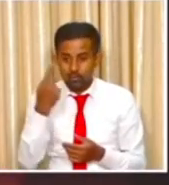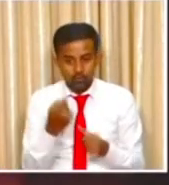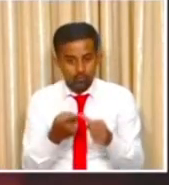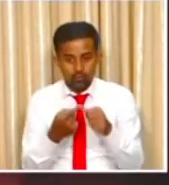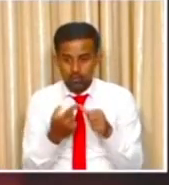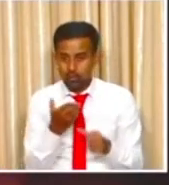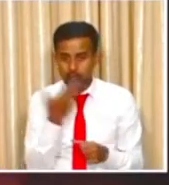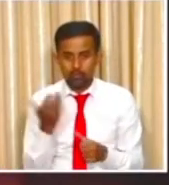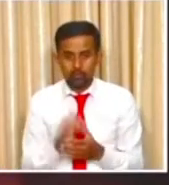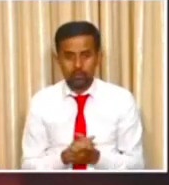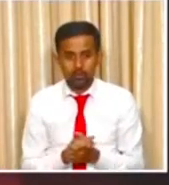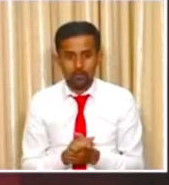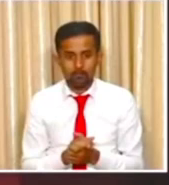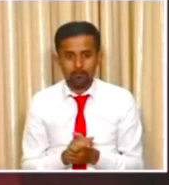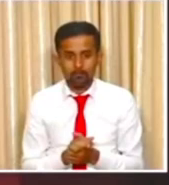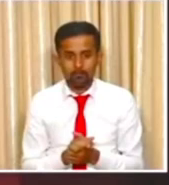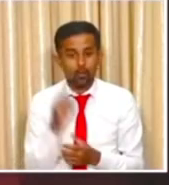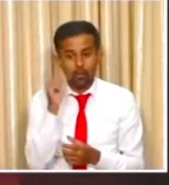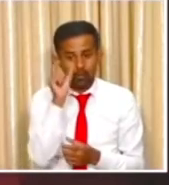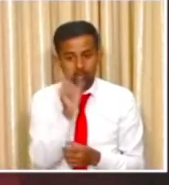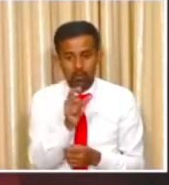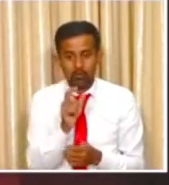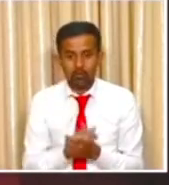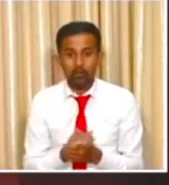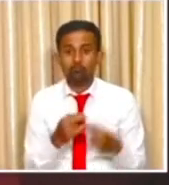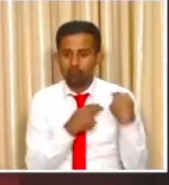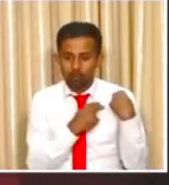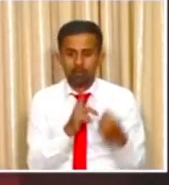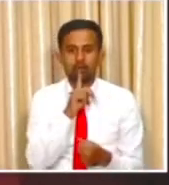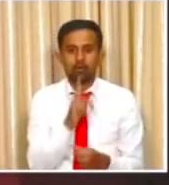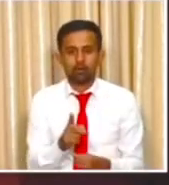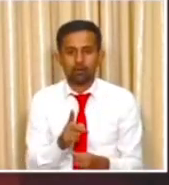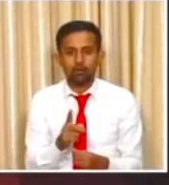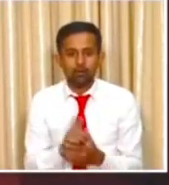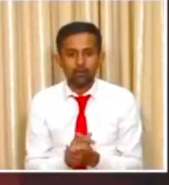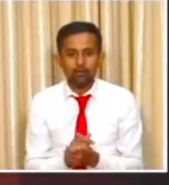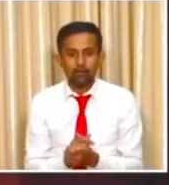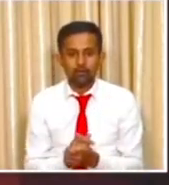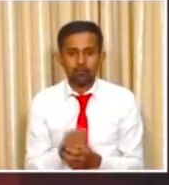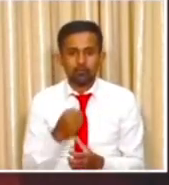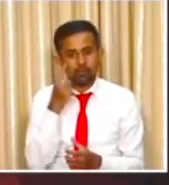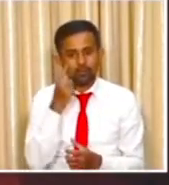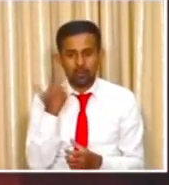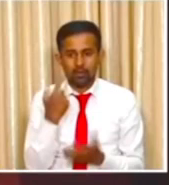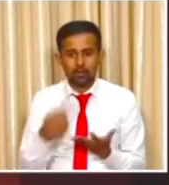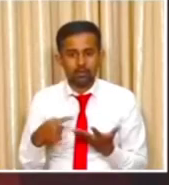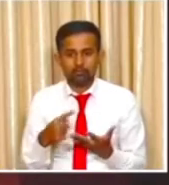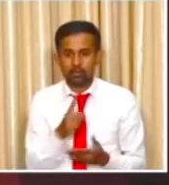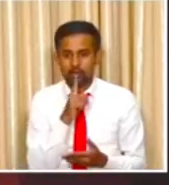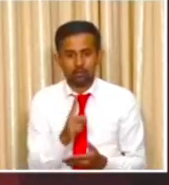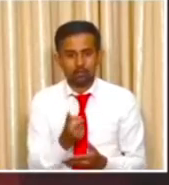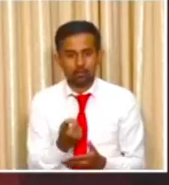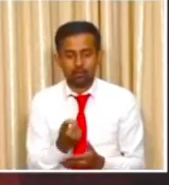පුළුවන්. මොහොසුදී හෙට උදේ විසඳ ගන්න. ප්‍රශ්නේ ගැන ඔබතුම හොයලා බලන්න. මම හොයලා මම වගකීමෙන් කියනවා. මම මට හොයලා බලන්න. මම නොදන්න දේවල් ගැන හොයලා බලන්න තියෙන්නේ